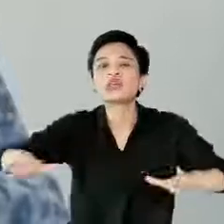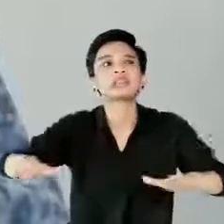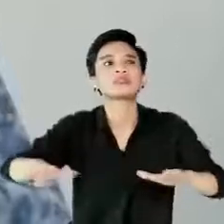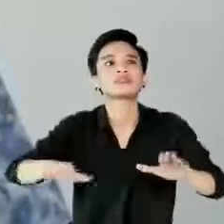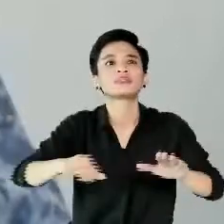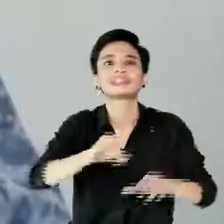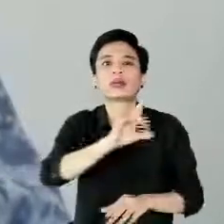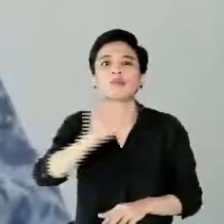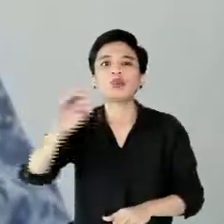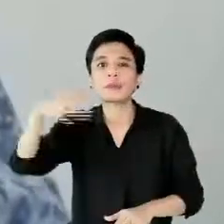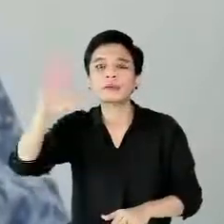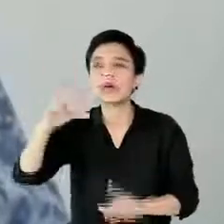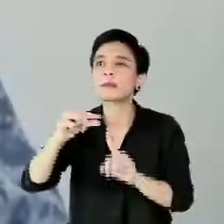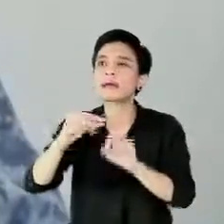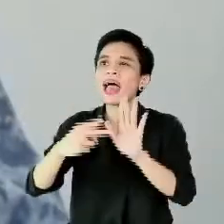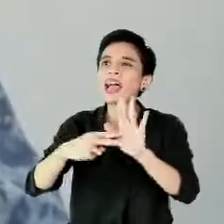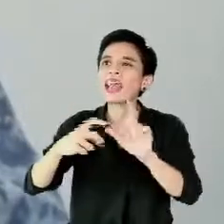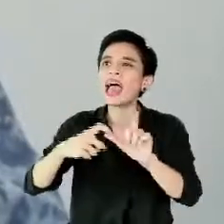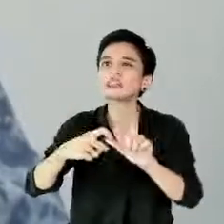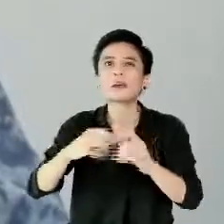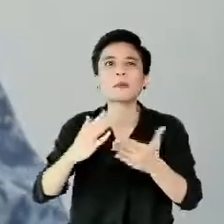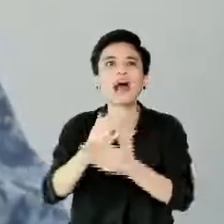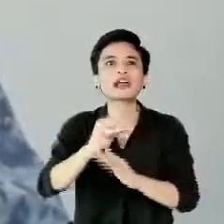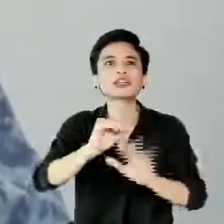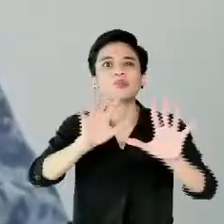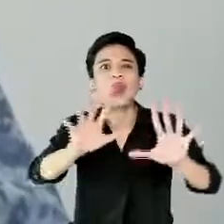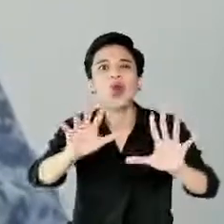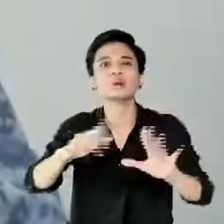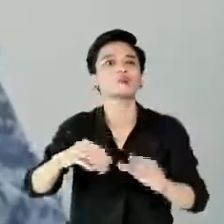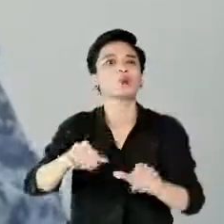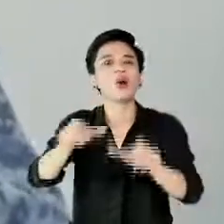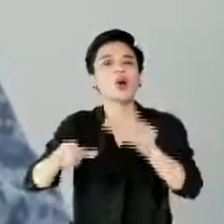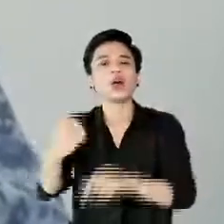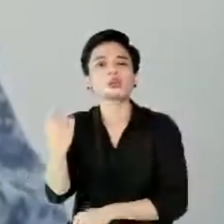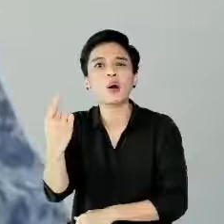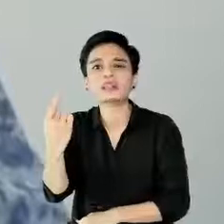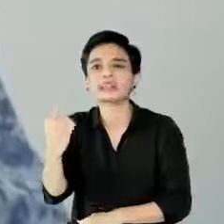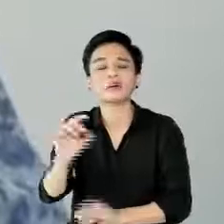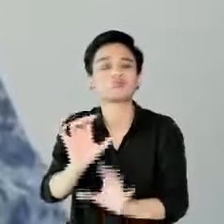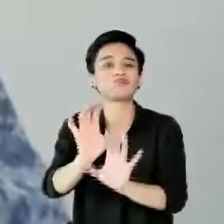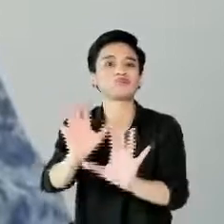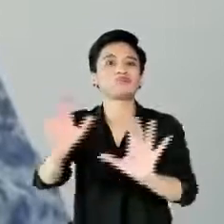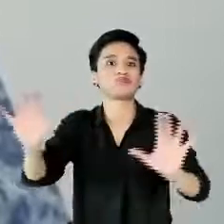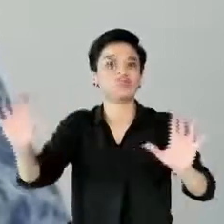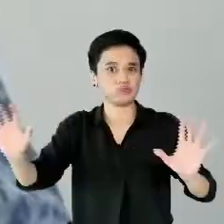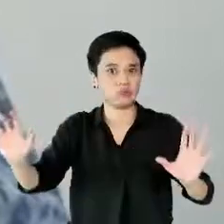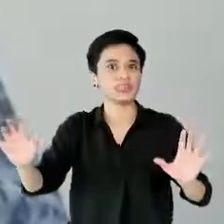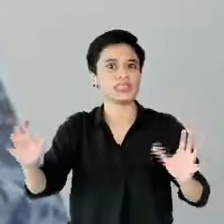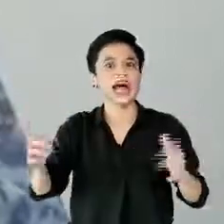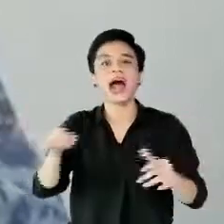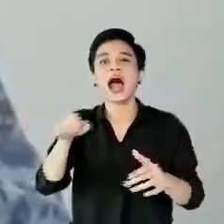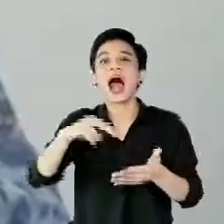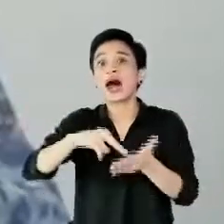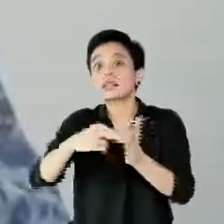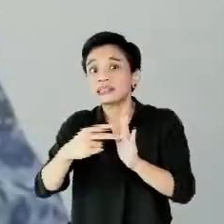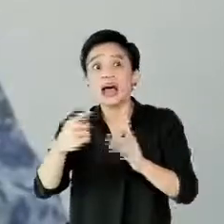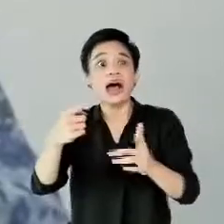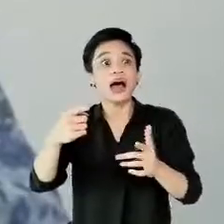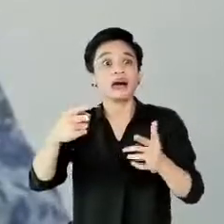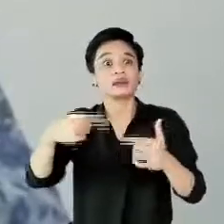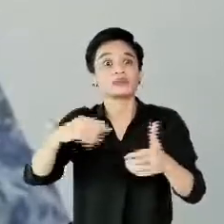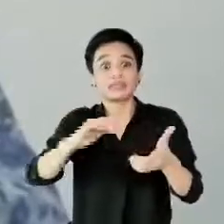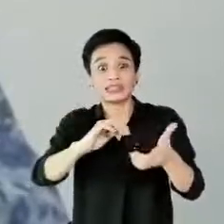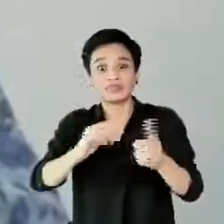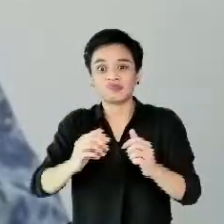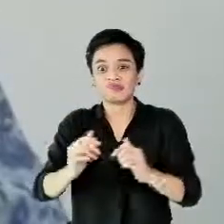murahan rennes ada 10 orang swasta lainnya 4967 jadi ini operasi gabungan